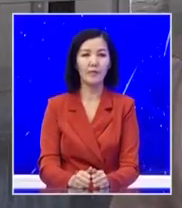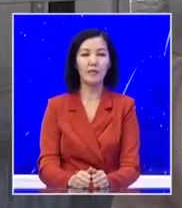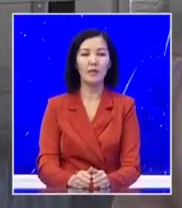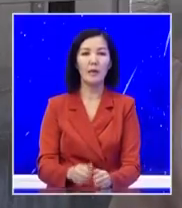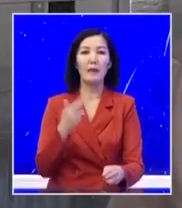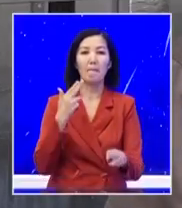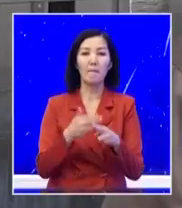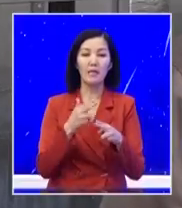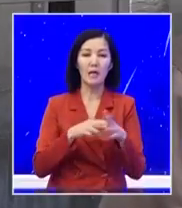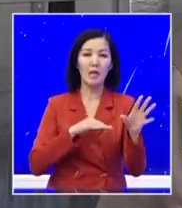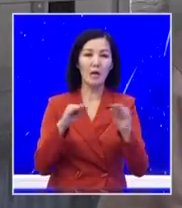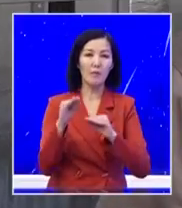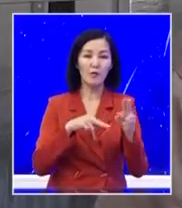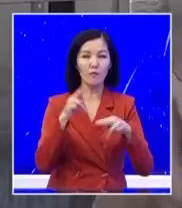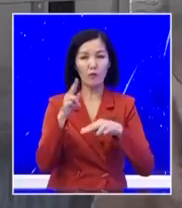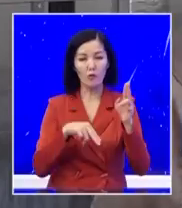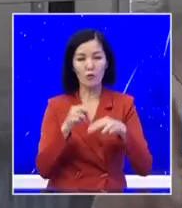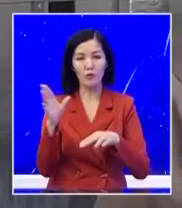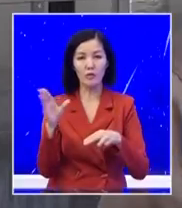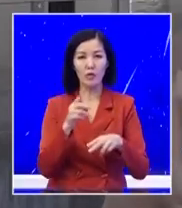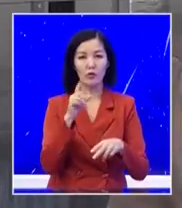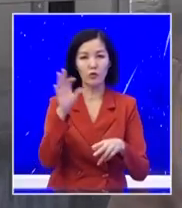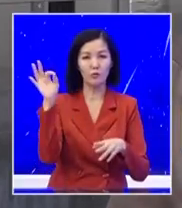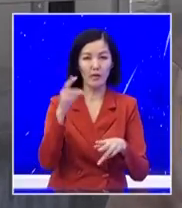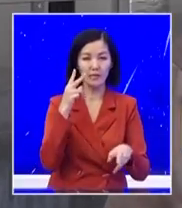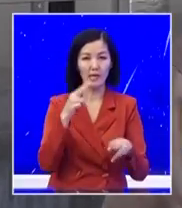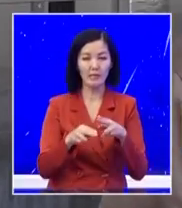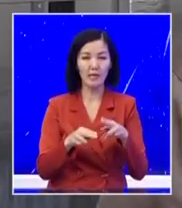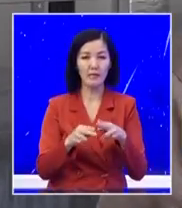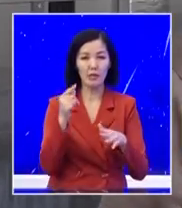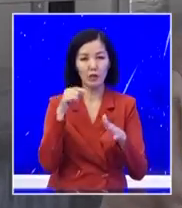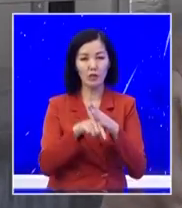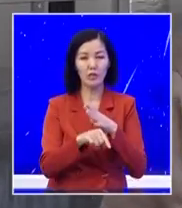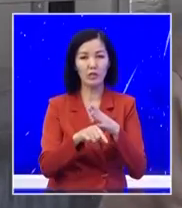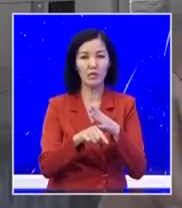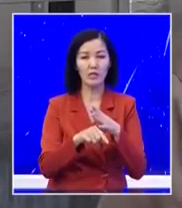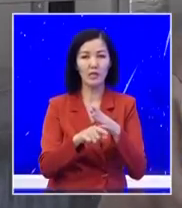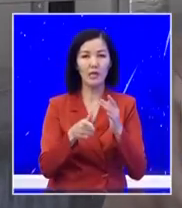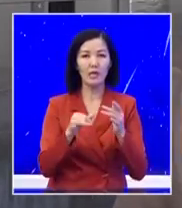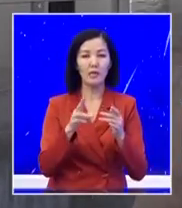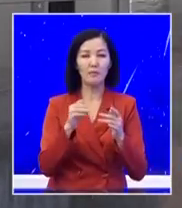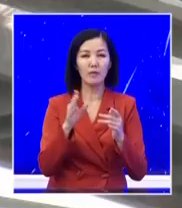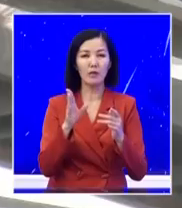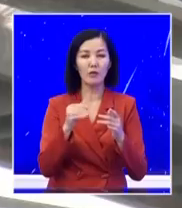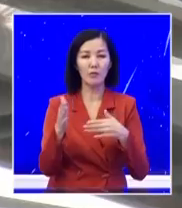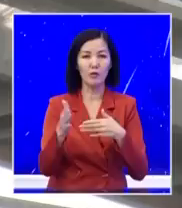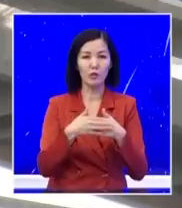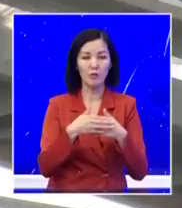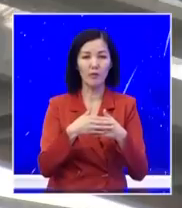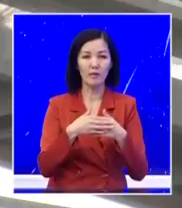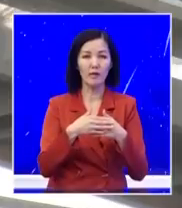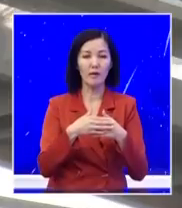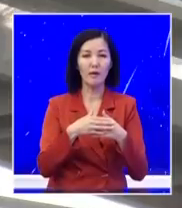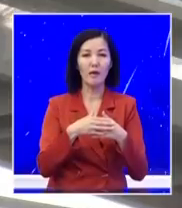Металл құрау мен бетон құю жұмыстары 100%-ға аяқталды. Қазір бассейннің ішкі жағын гипсогордонмен қаптап жатырмыз.